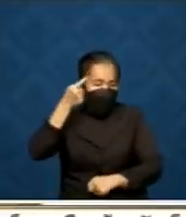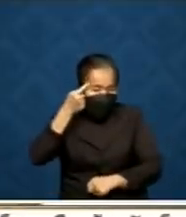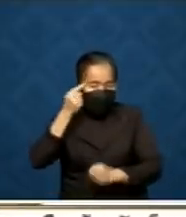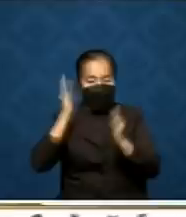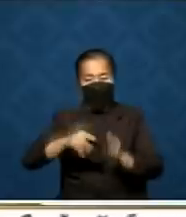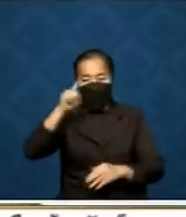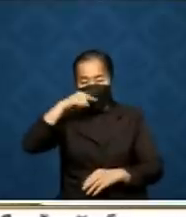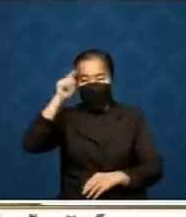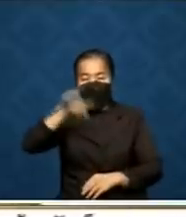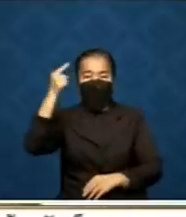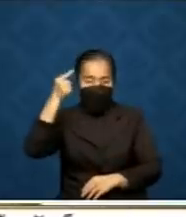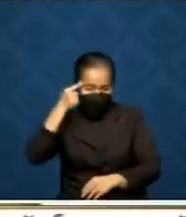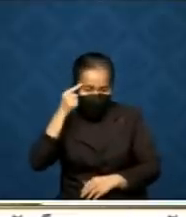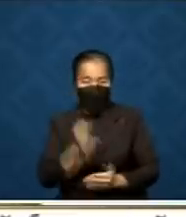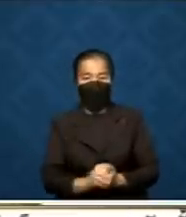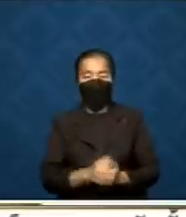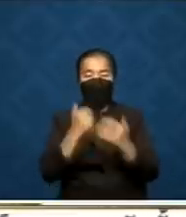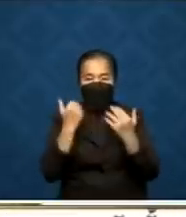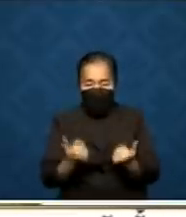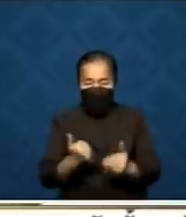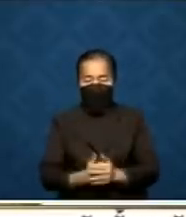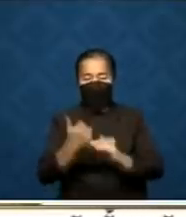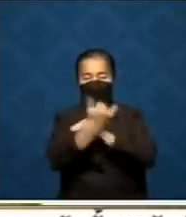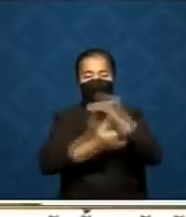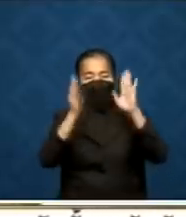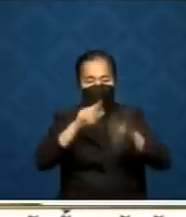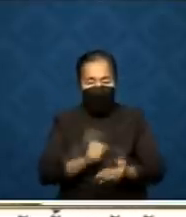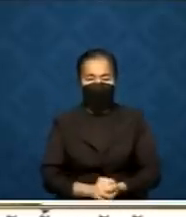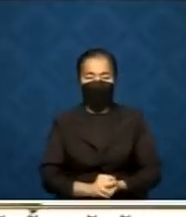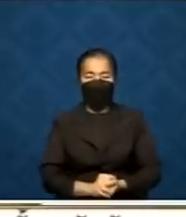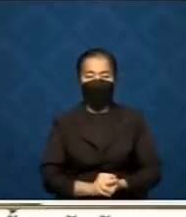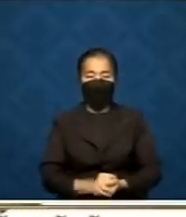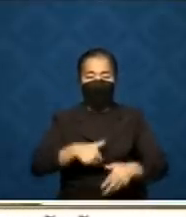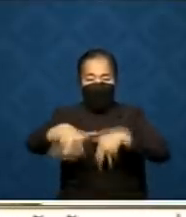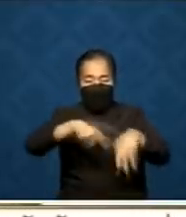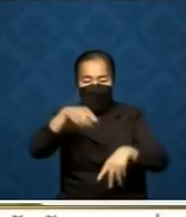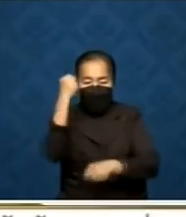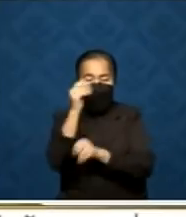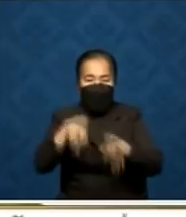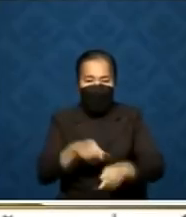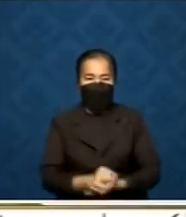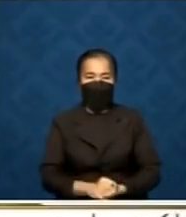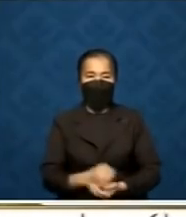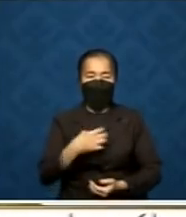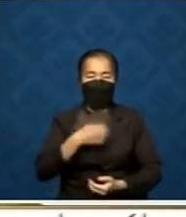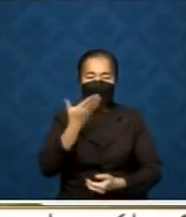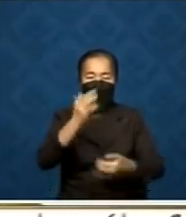ว่าในบรรยากาศแบบนี้ประเทศเป็นแบบนี้คนกำลังจนลำดับแบบนี้ต้องการความสามัคคีแบบ